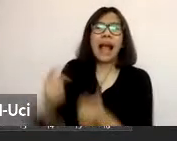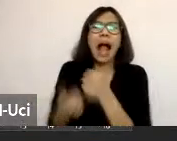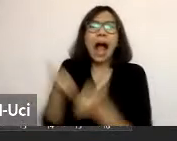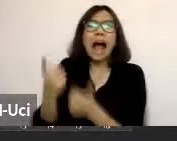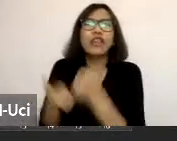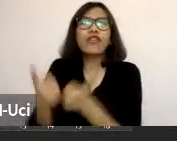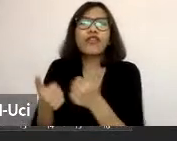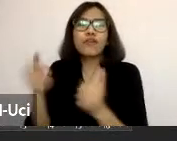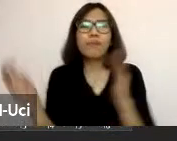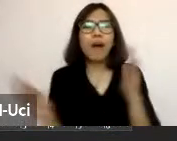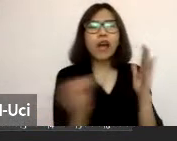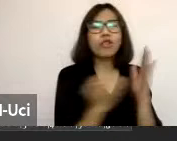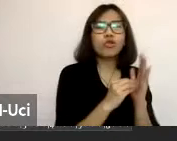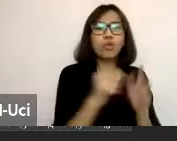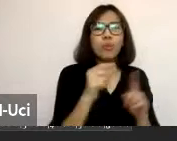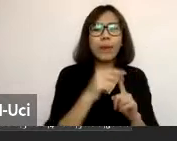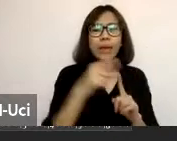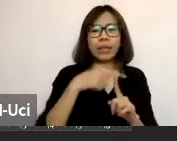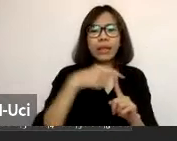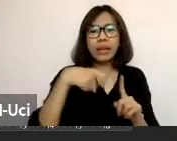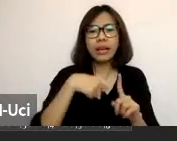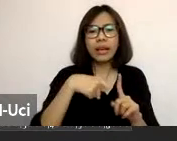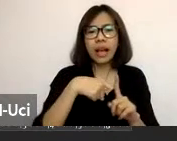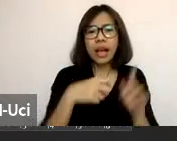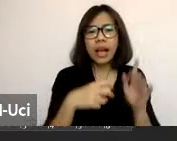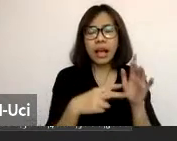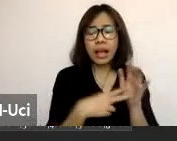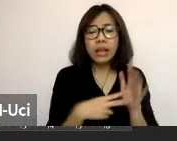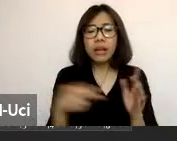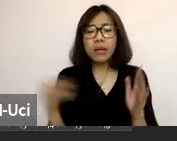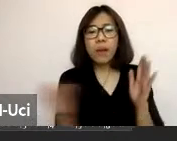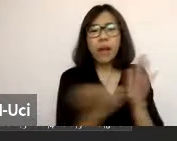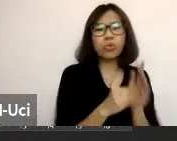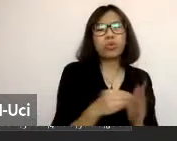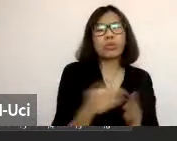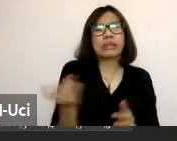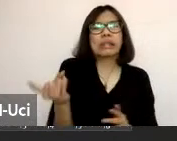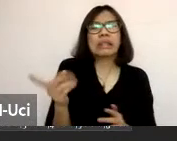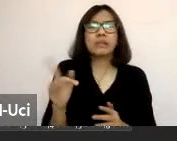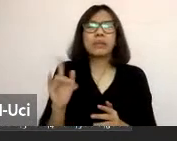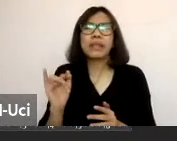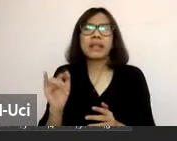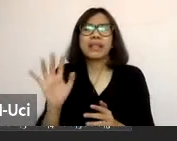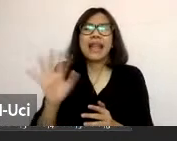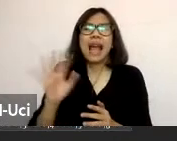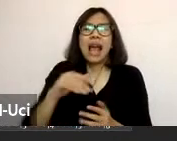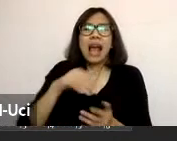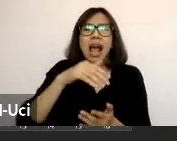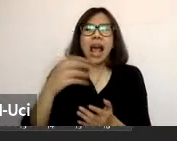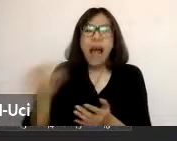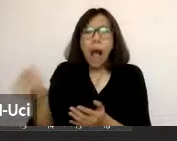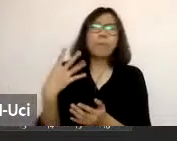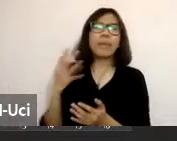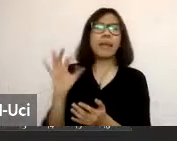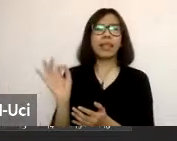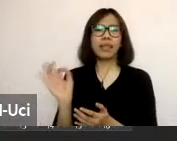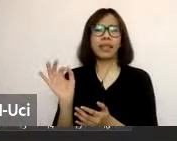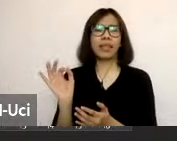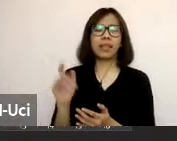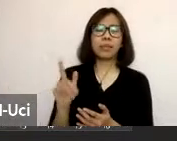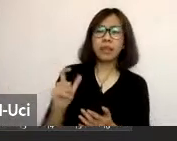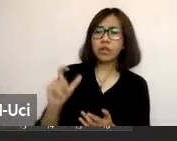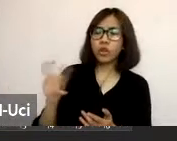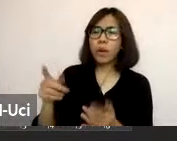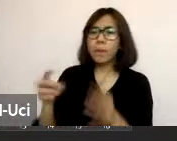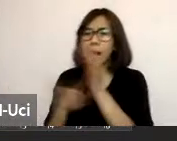kedalam sistem portal PKN kita ini jadi tidak bisa menepati mendapatkan